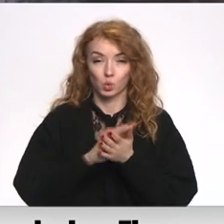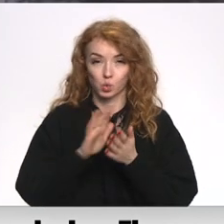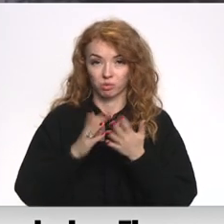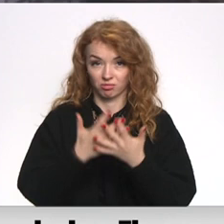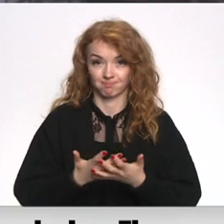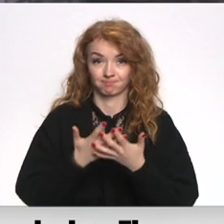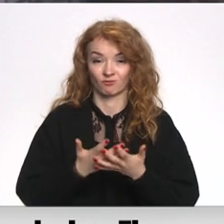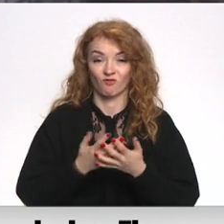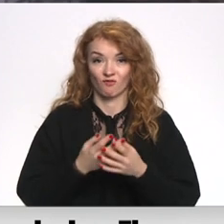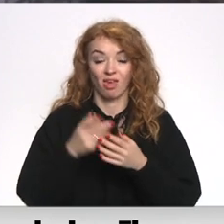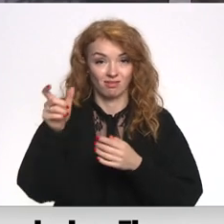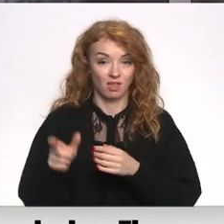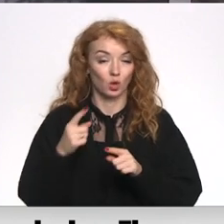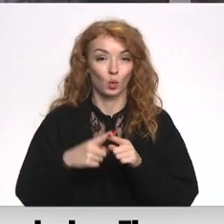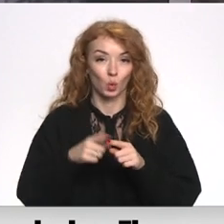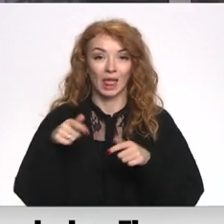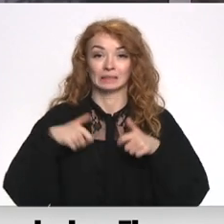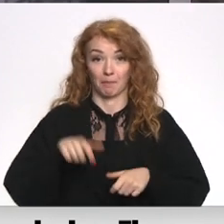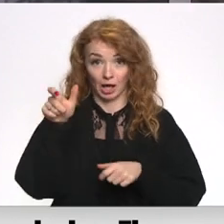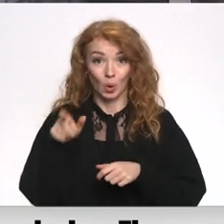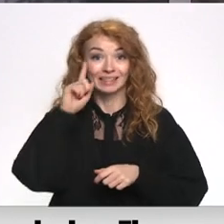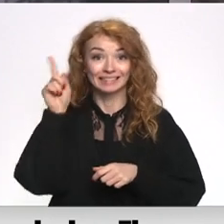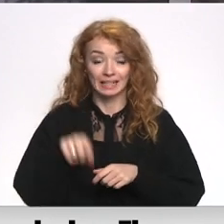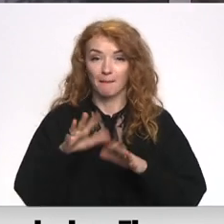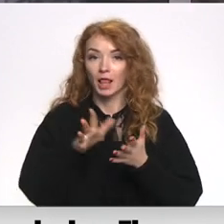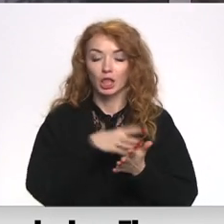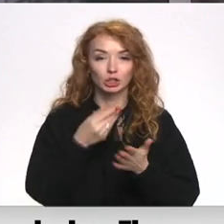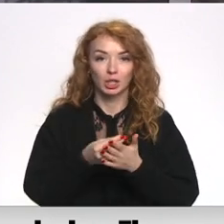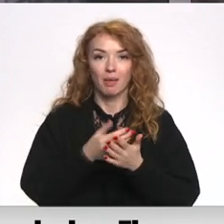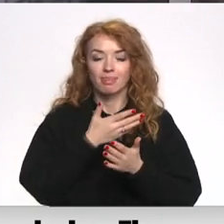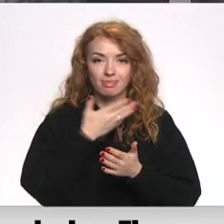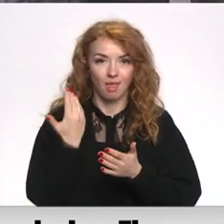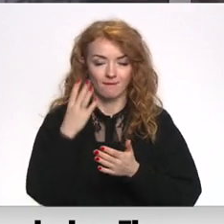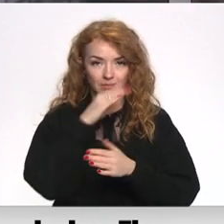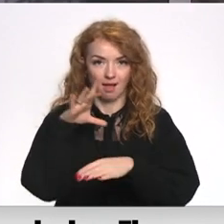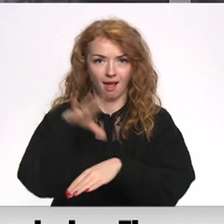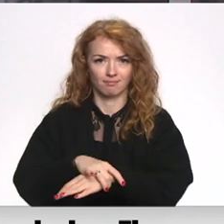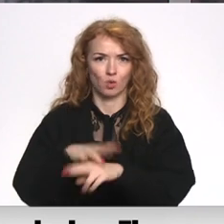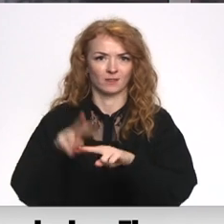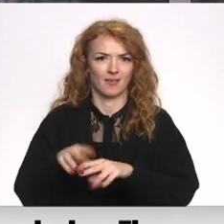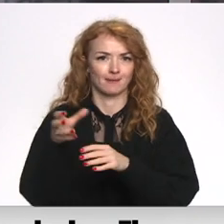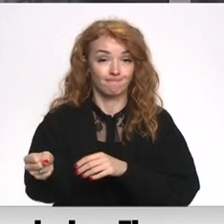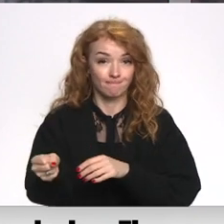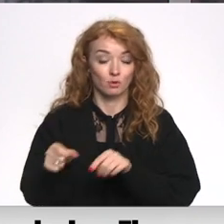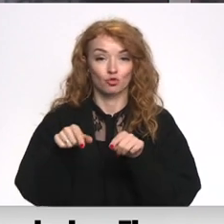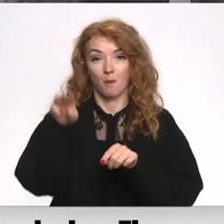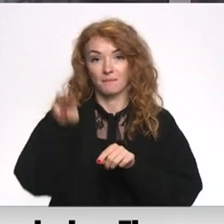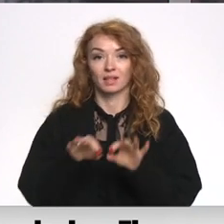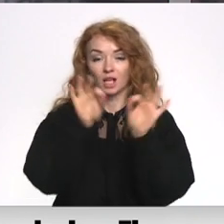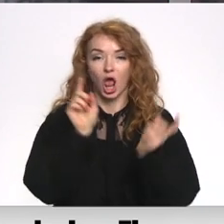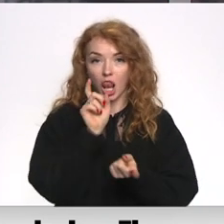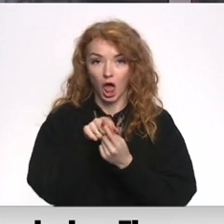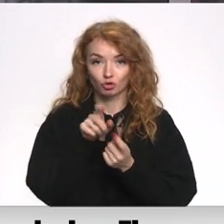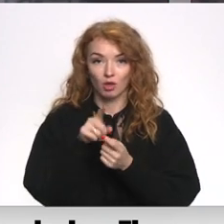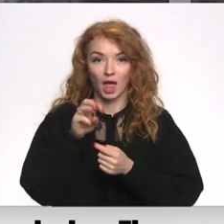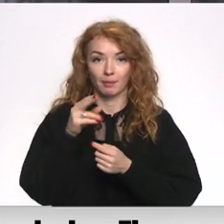grupējums. Valsts vides dienesta inspektori to zina, bet līdz šim nav izdevies pārkāpējus notvert noziegumu vietā. Šomēnes sācies laša un